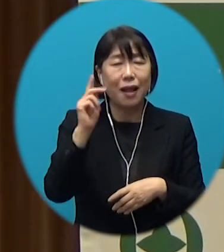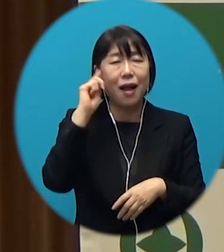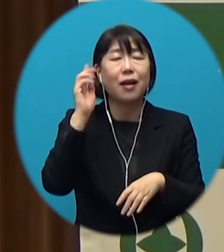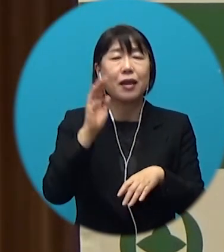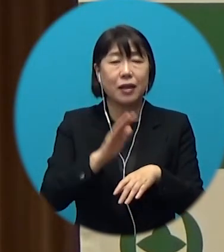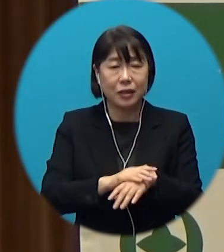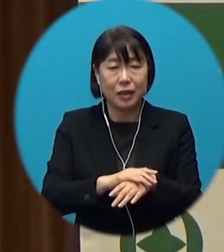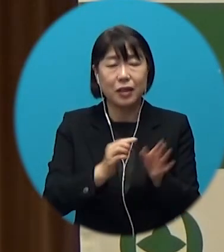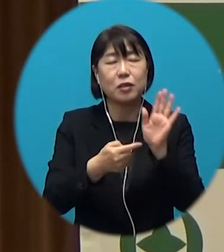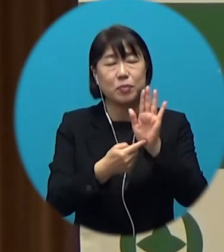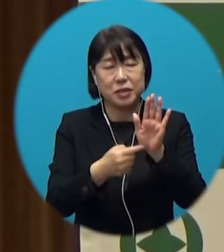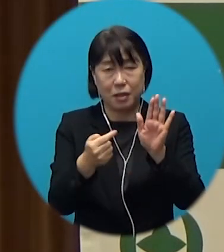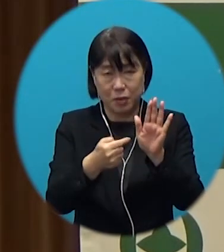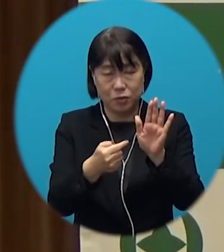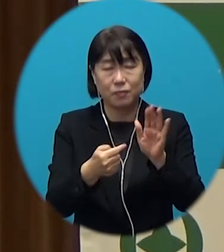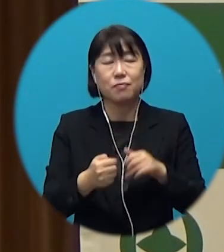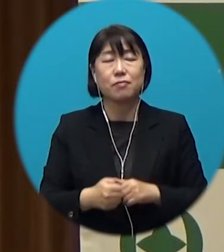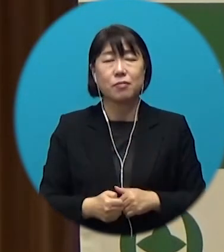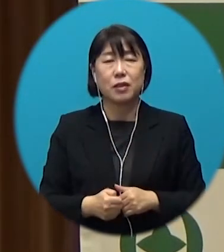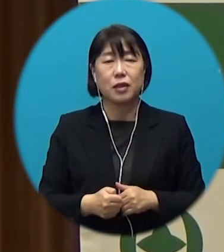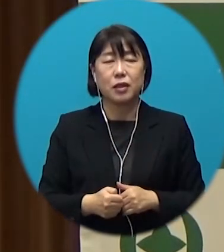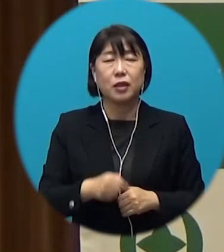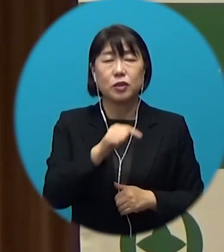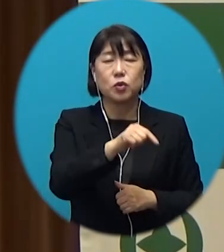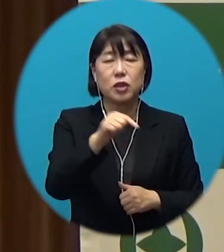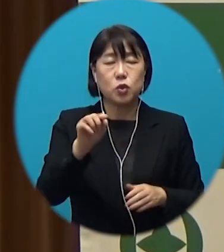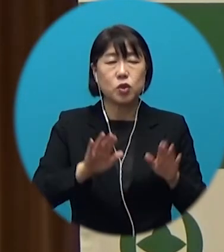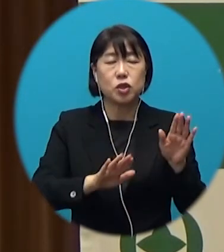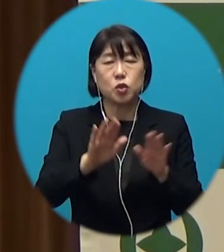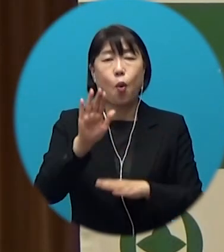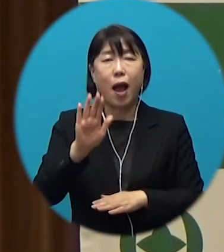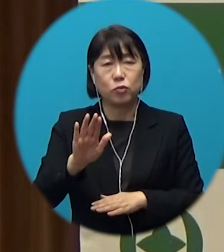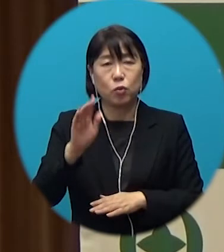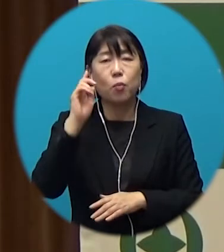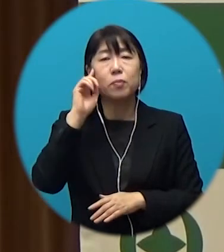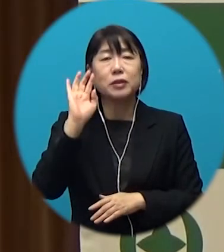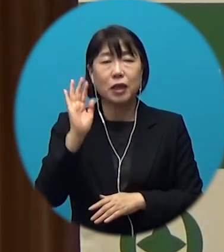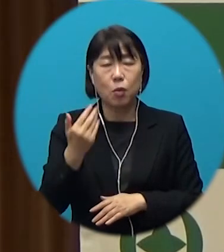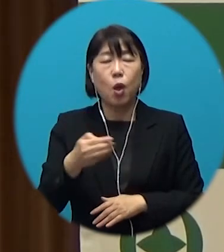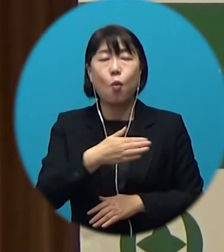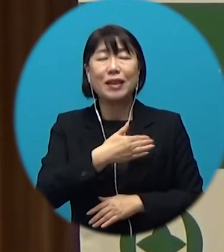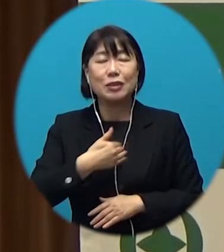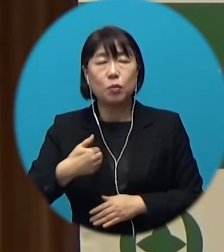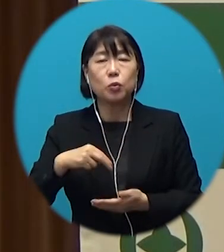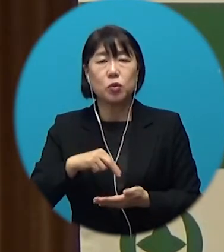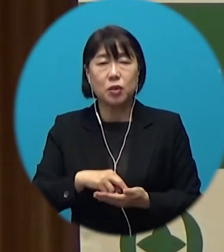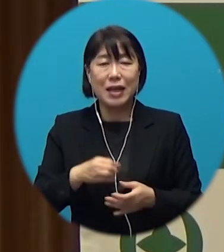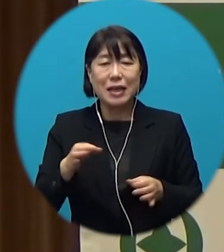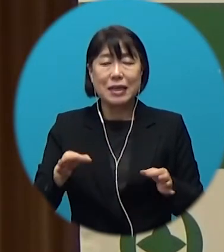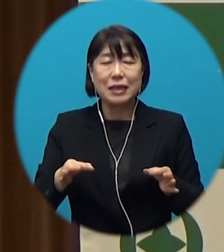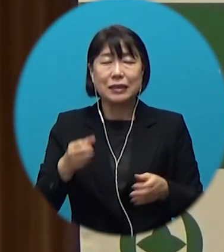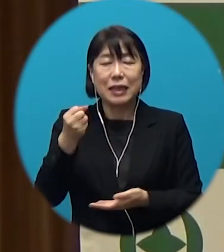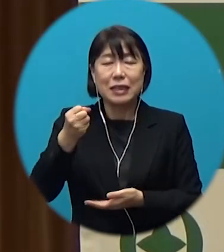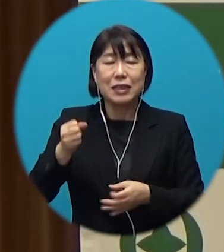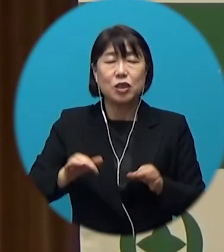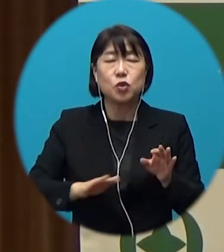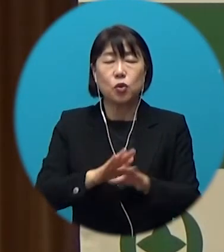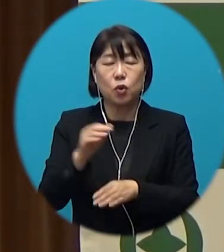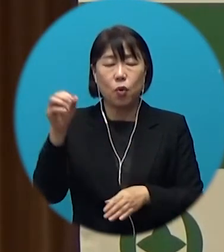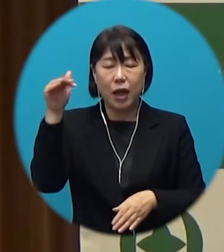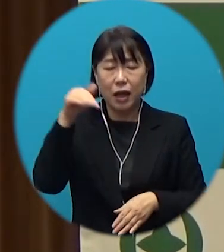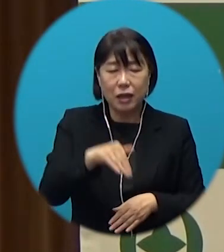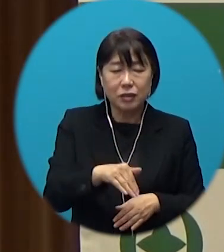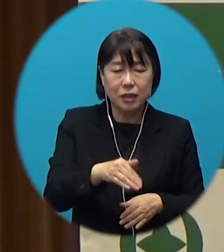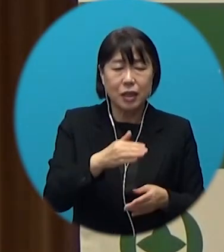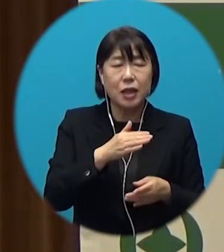いておりますので、各種それぞれ事情はあると思いますけれども、特徴としては財政状況を悪化させてですね、必要なサービスを